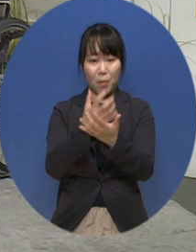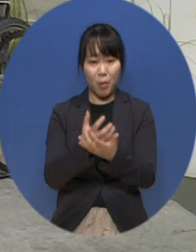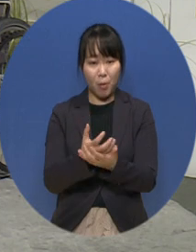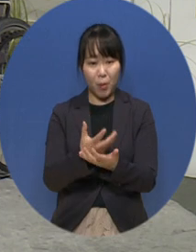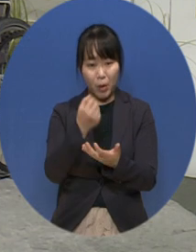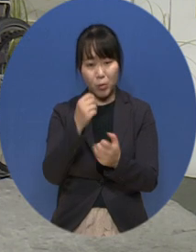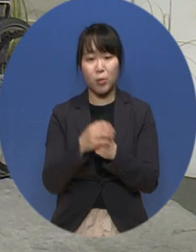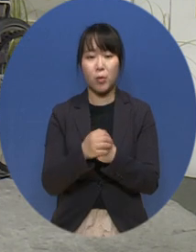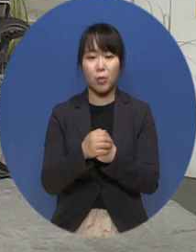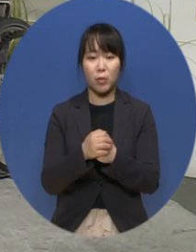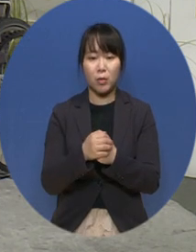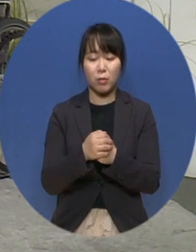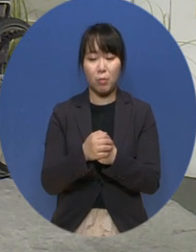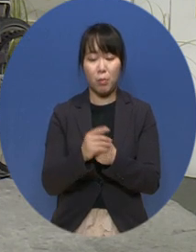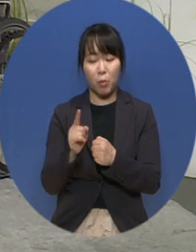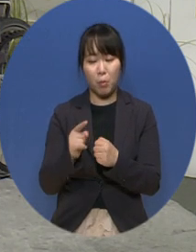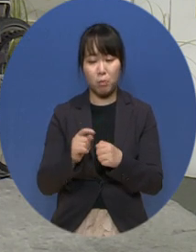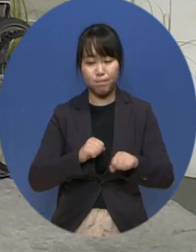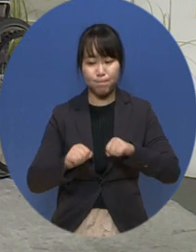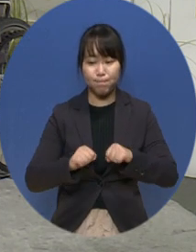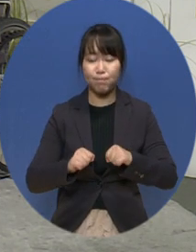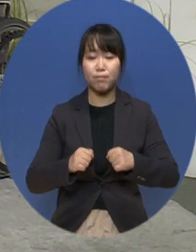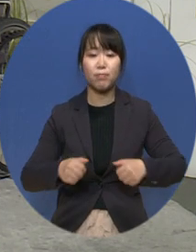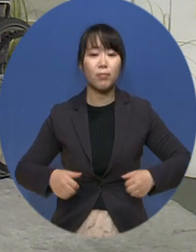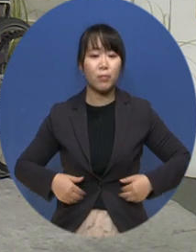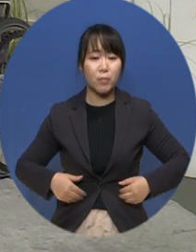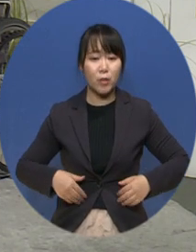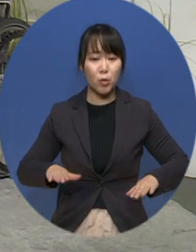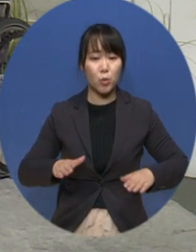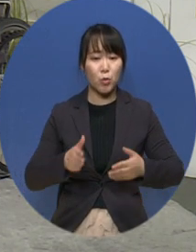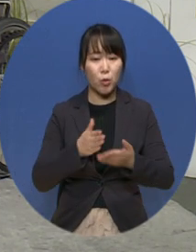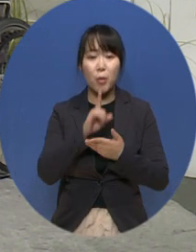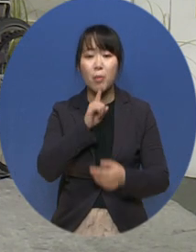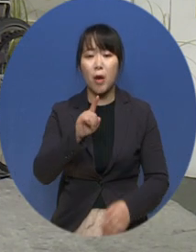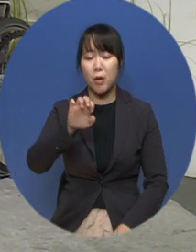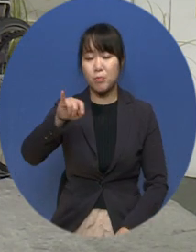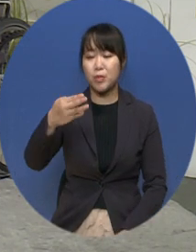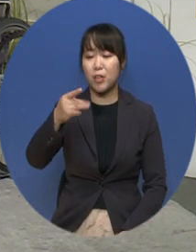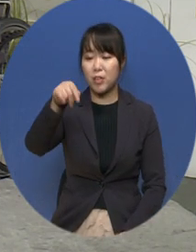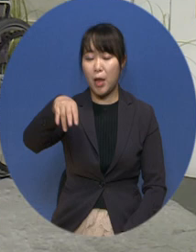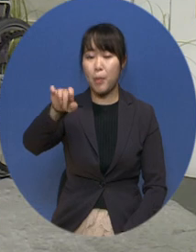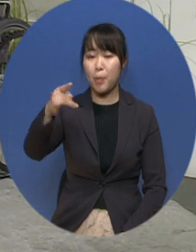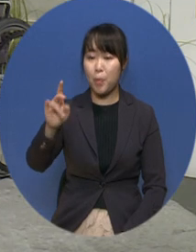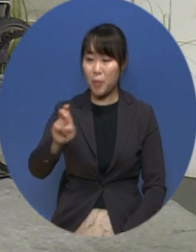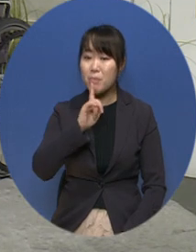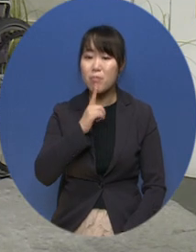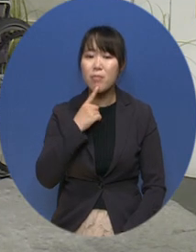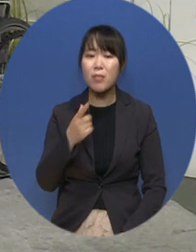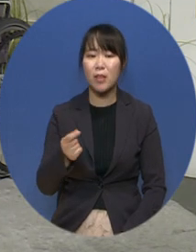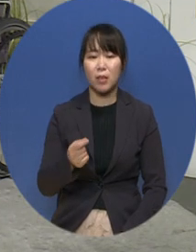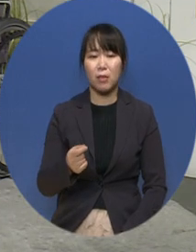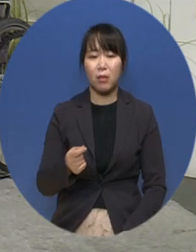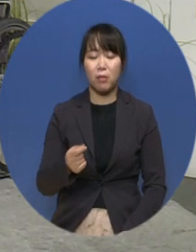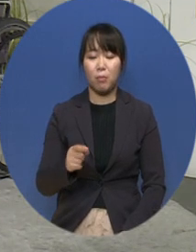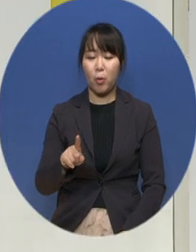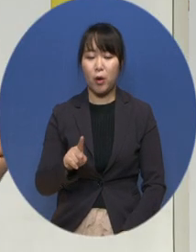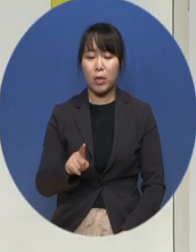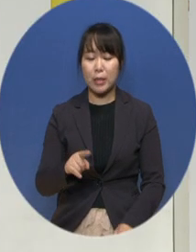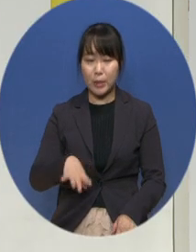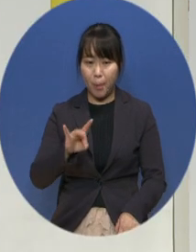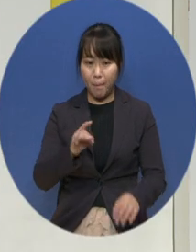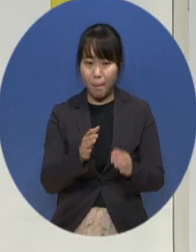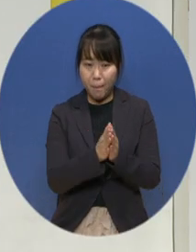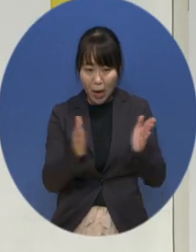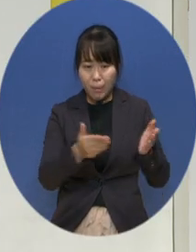이것도 8월 벌여 줘야 되거든요 그런 요즘 중 능력으로 플랫폼 이라고 하는데요 예 판 벌여 죽음 그 역 막